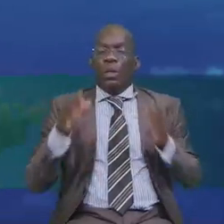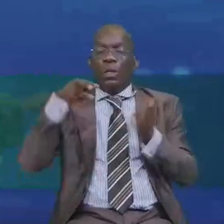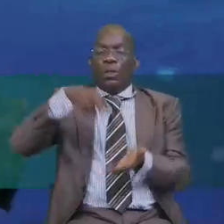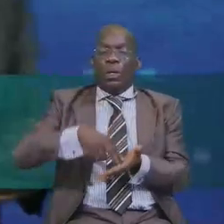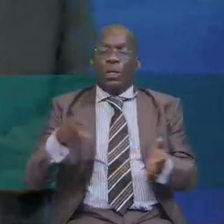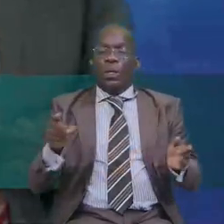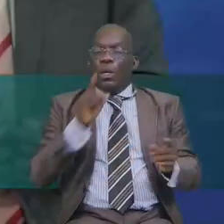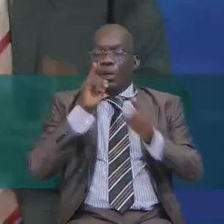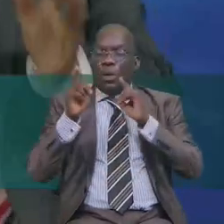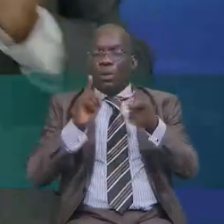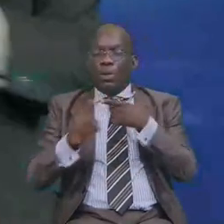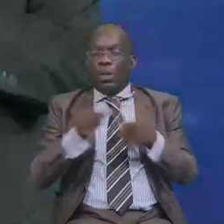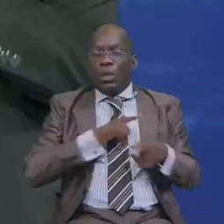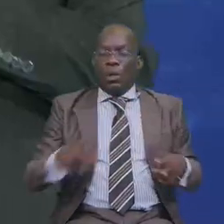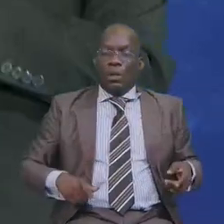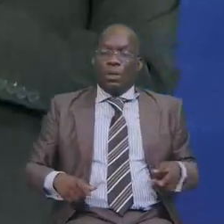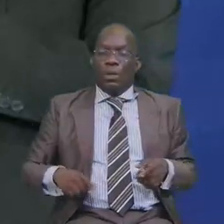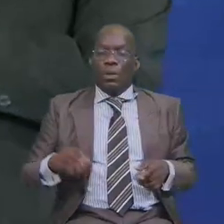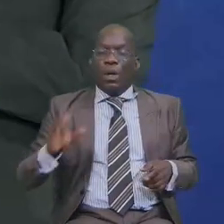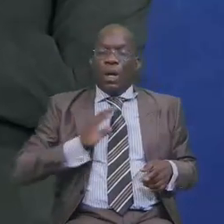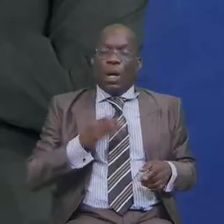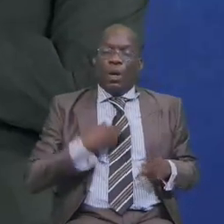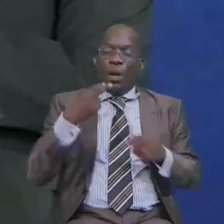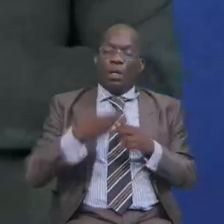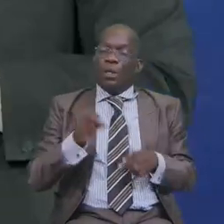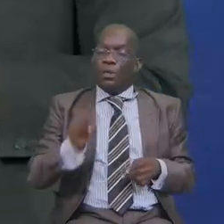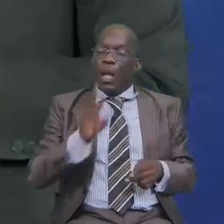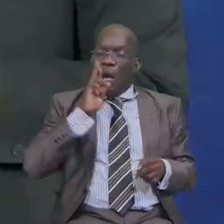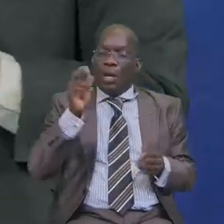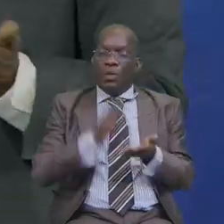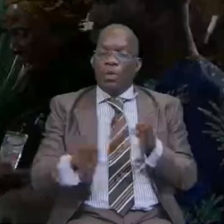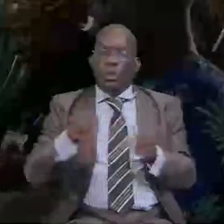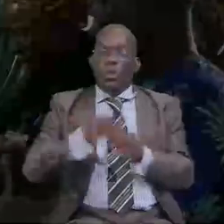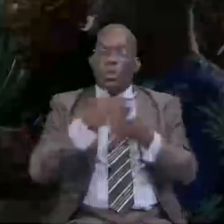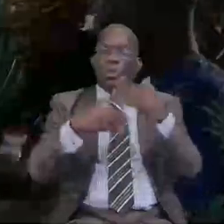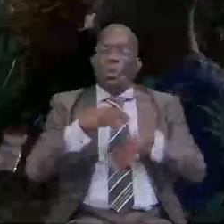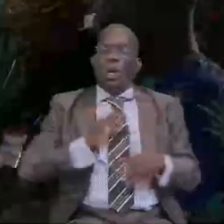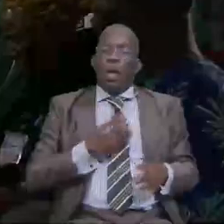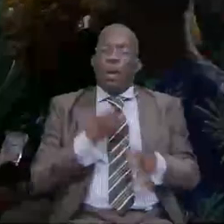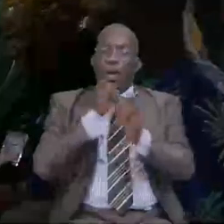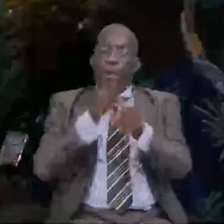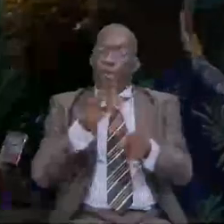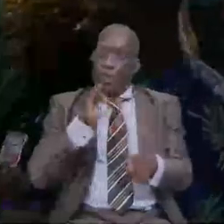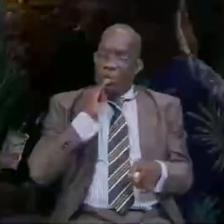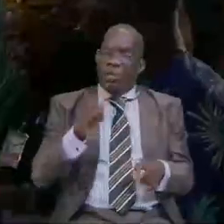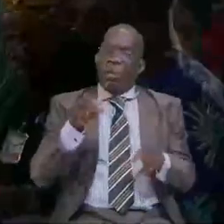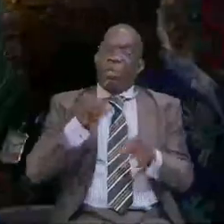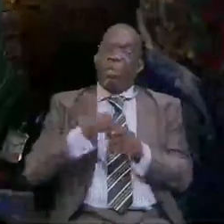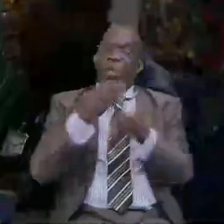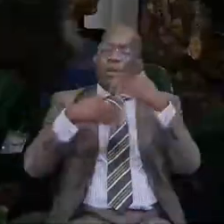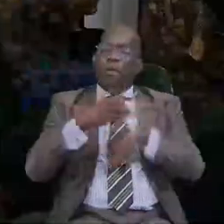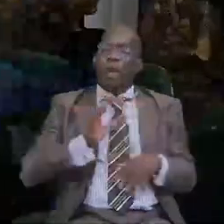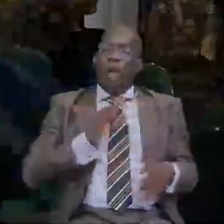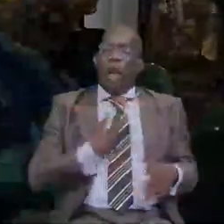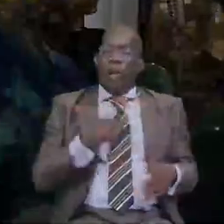Levons-nous et parlons à Dieu dans la prière. Nos noms sont écrits au ciel. Nous récompensons là-bas au ciel.